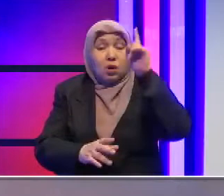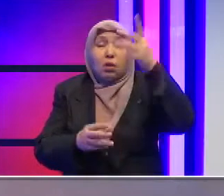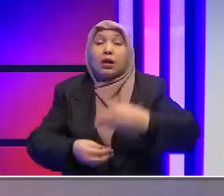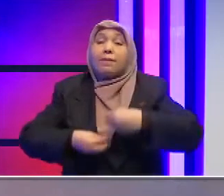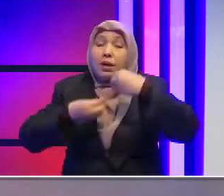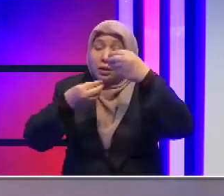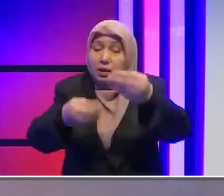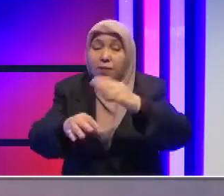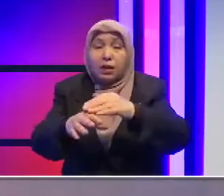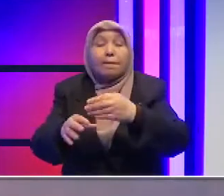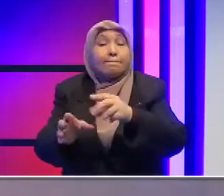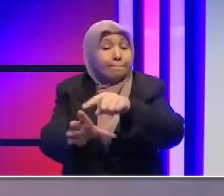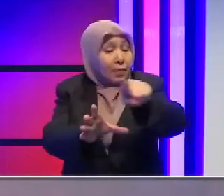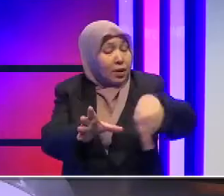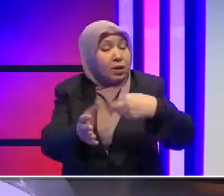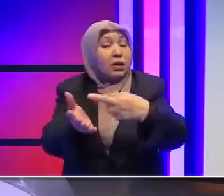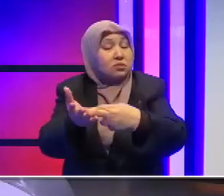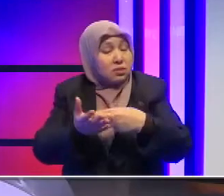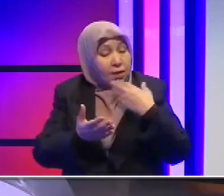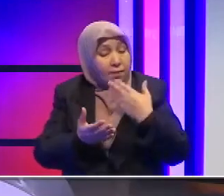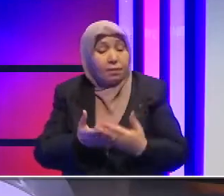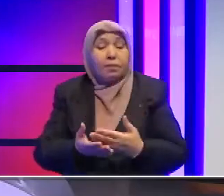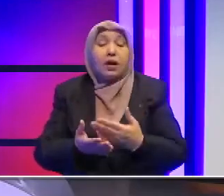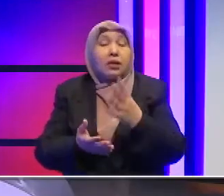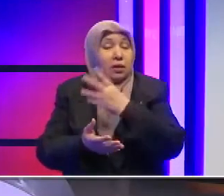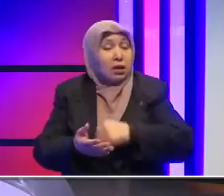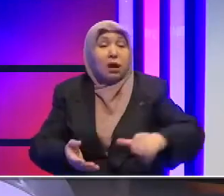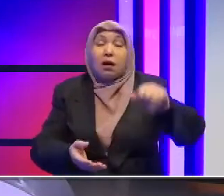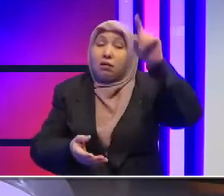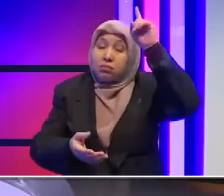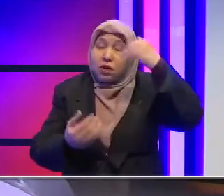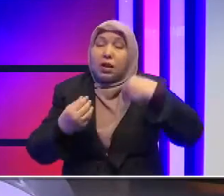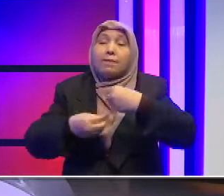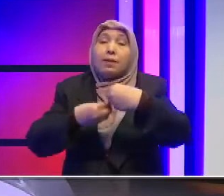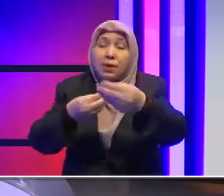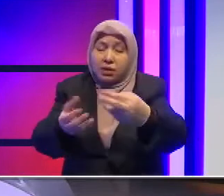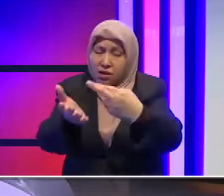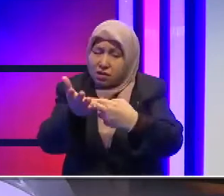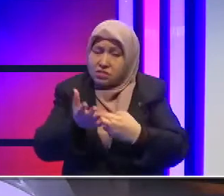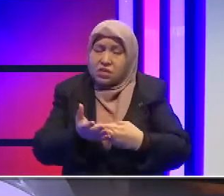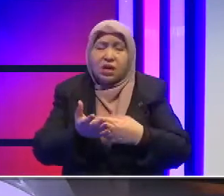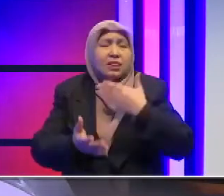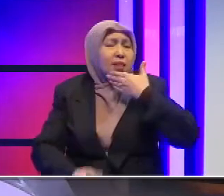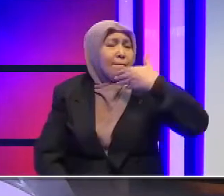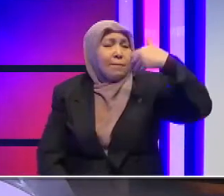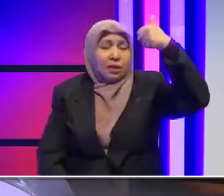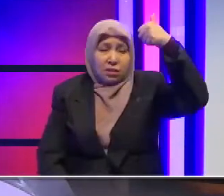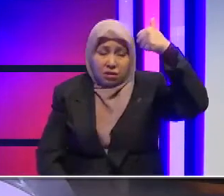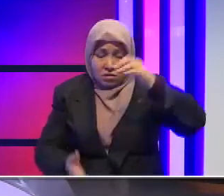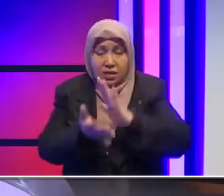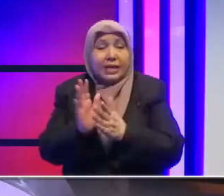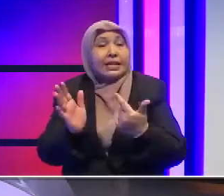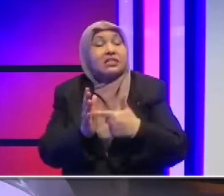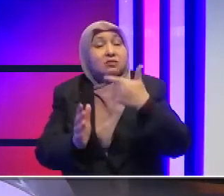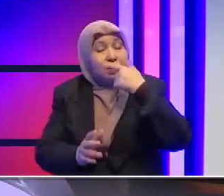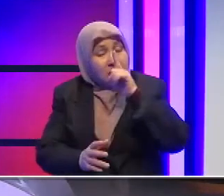memberikan kepada mereka rezeki yang baik dan sesungguhnya Allah adalah pemberi rezeki yang terbaik. Jadi di sini sebenarnya